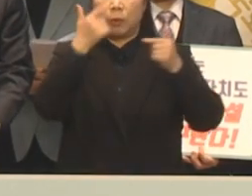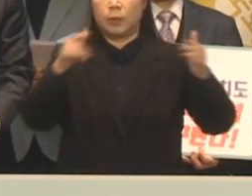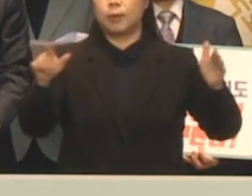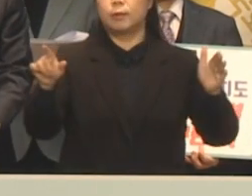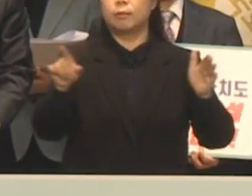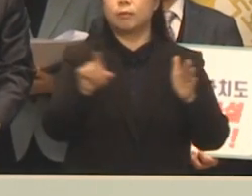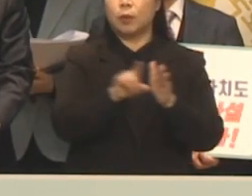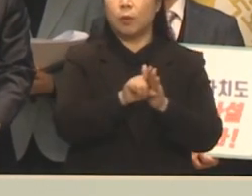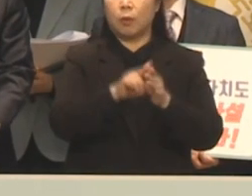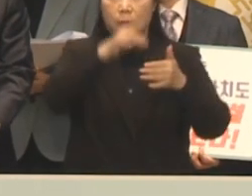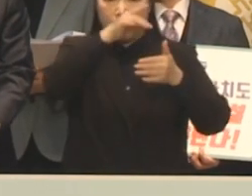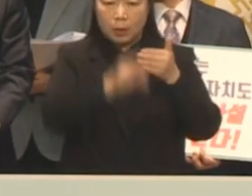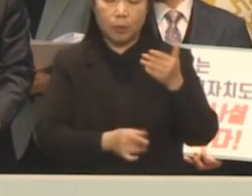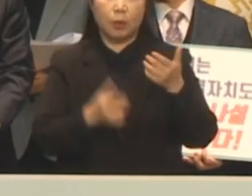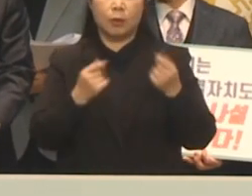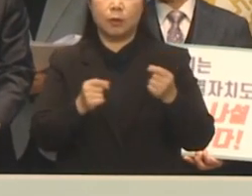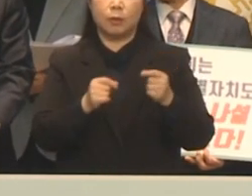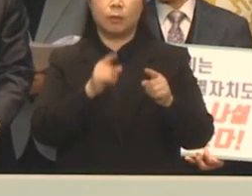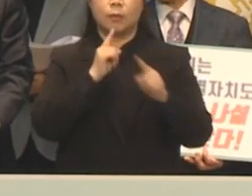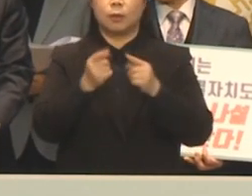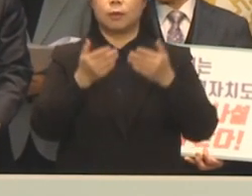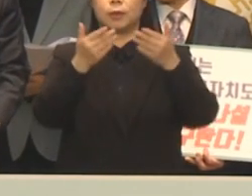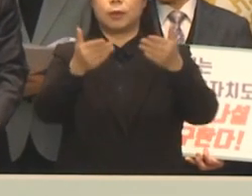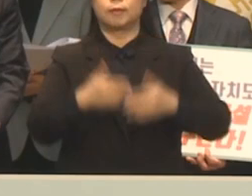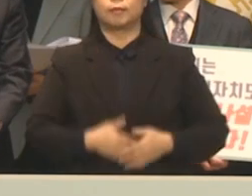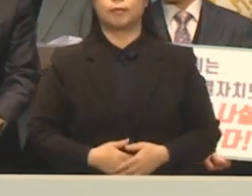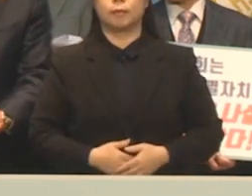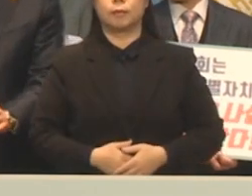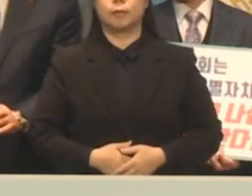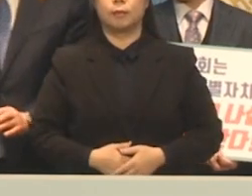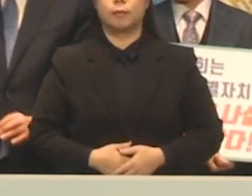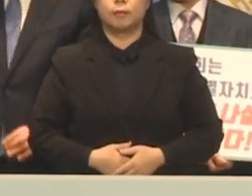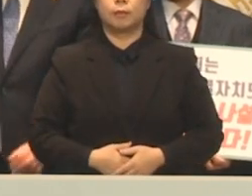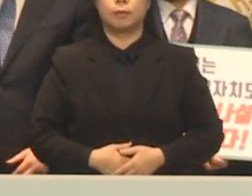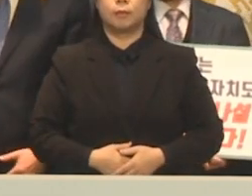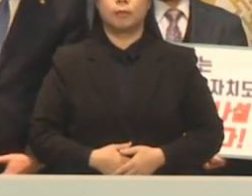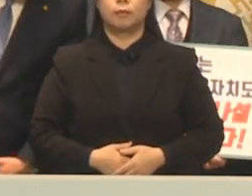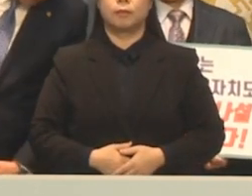확신하면서 다음과 같이 천명합니다.